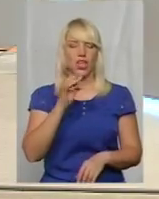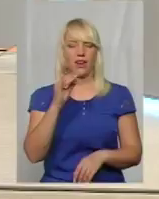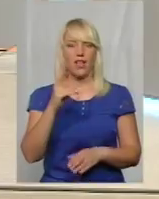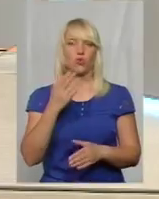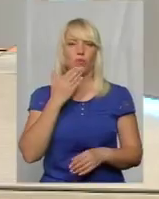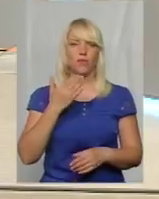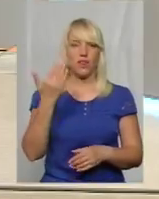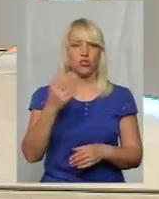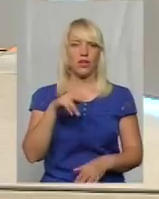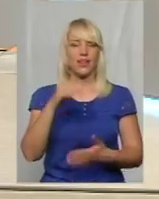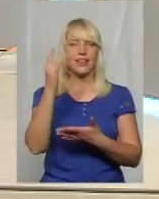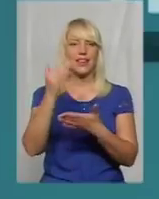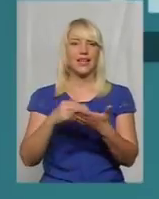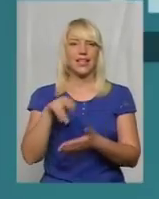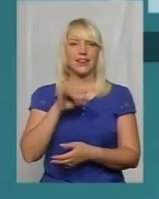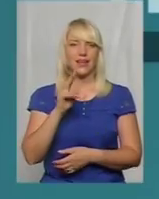його послухаємо. Давайте.